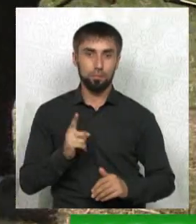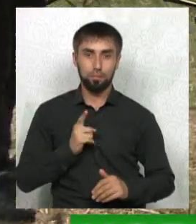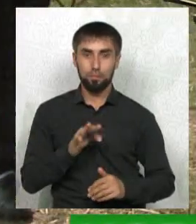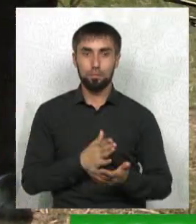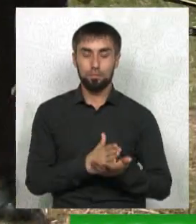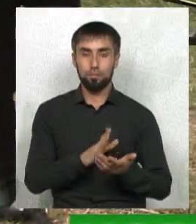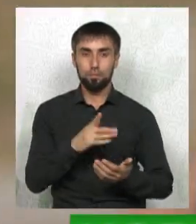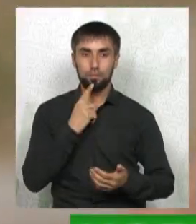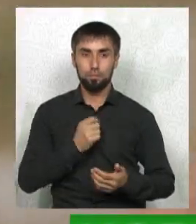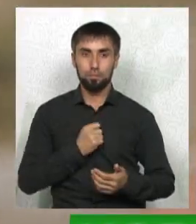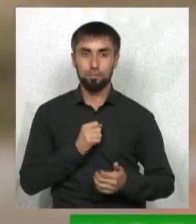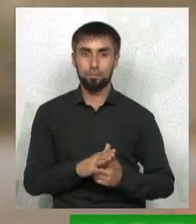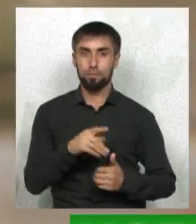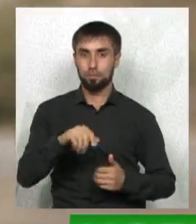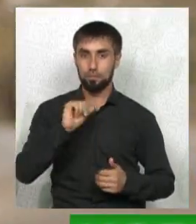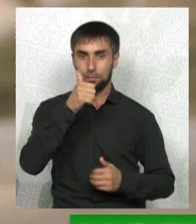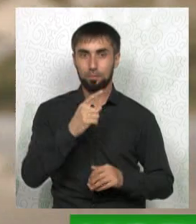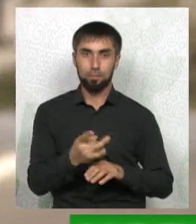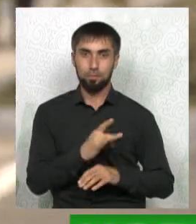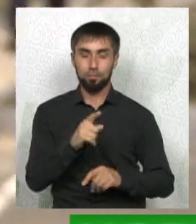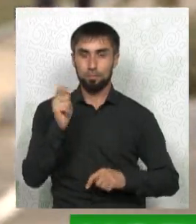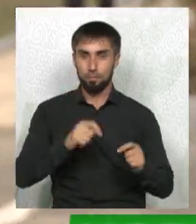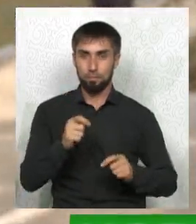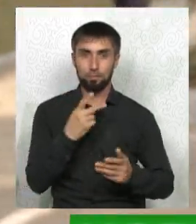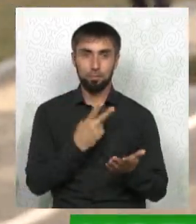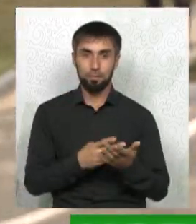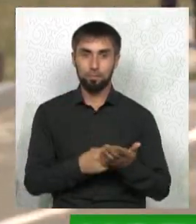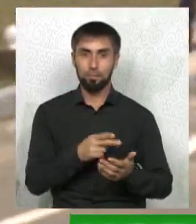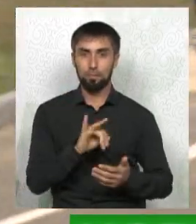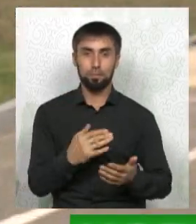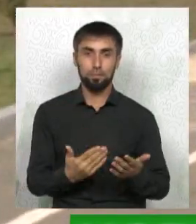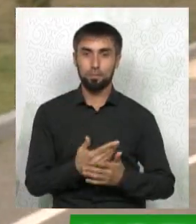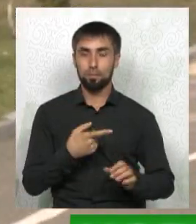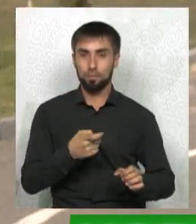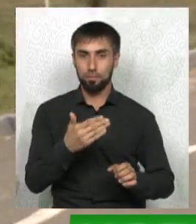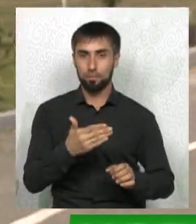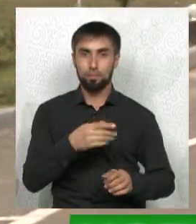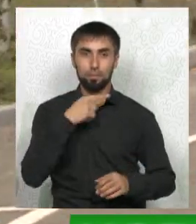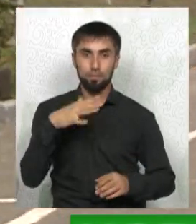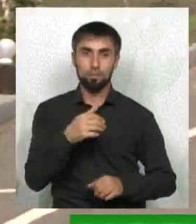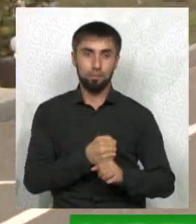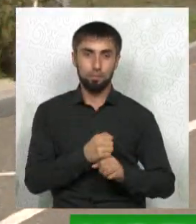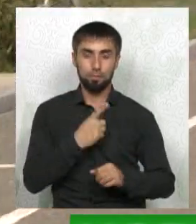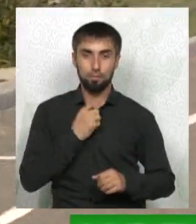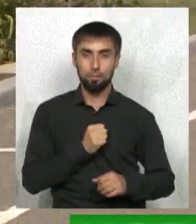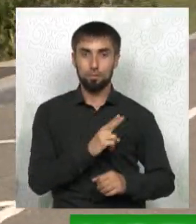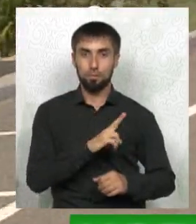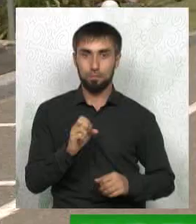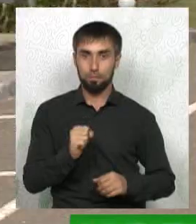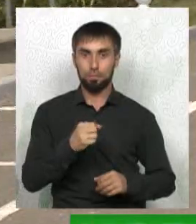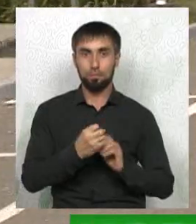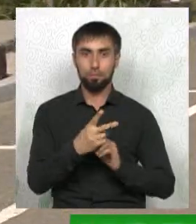службы в армии. В этом году впервые на форуме представлен и новый автомат российской армии АК-12.